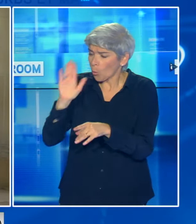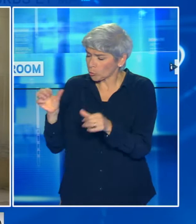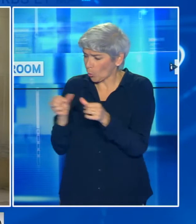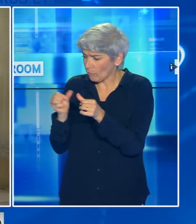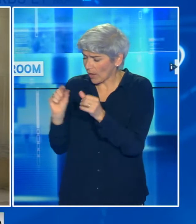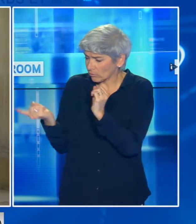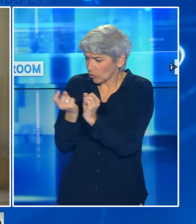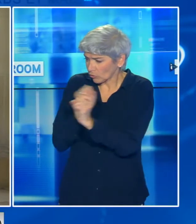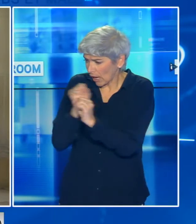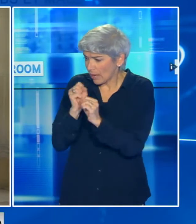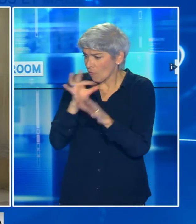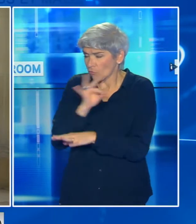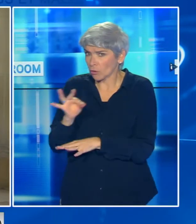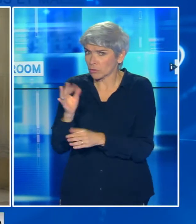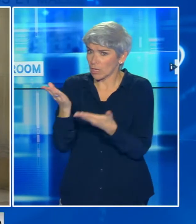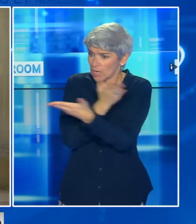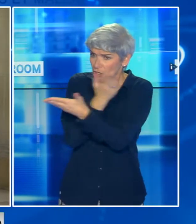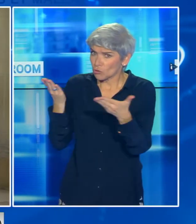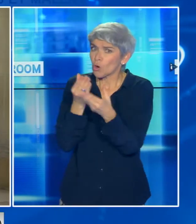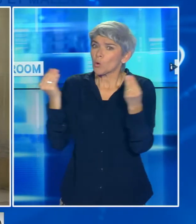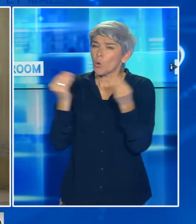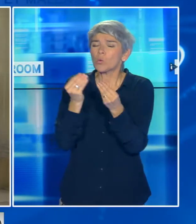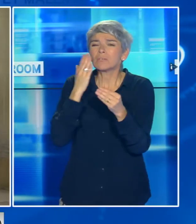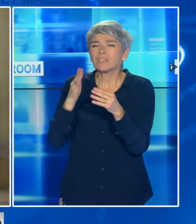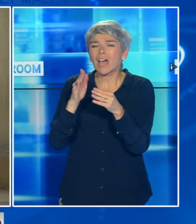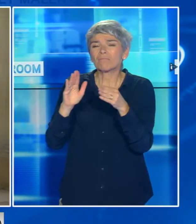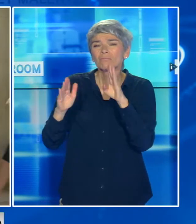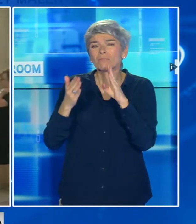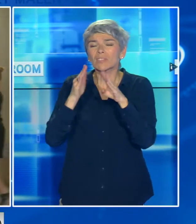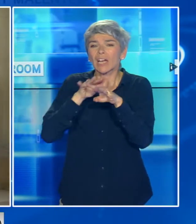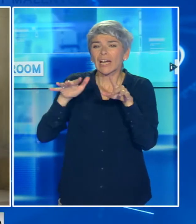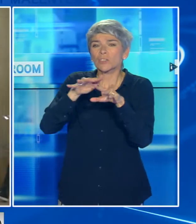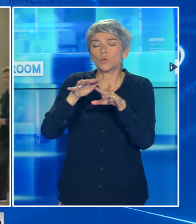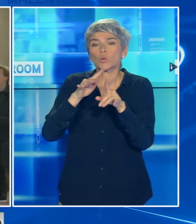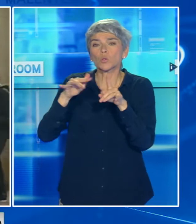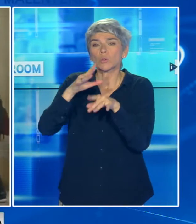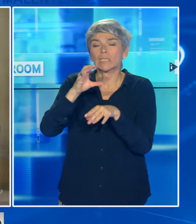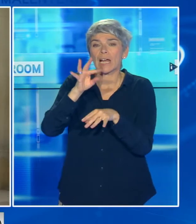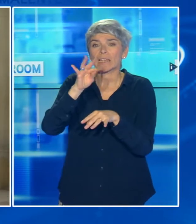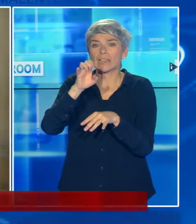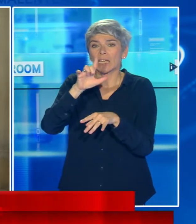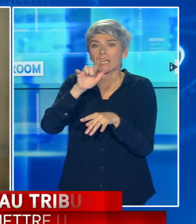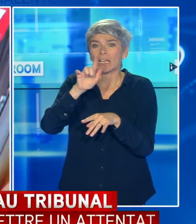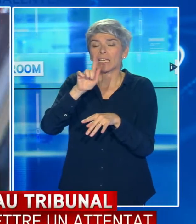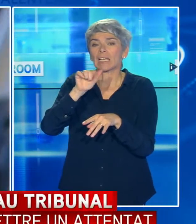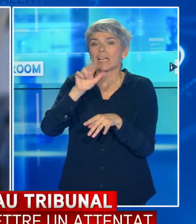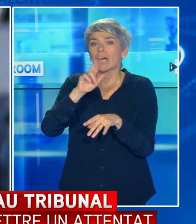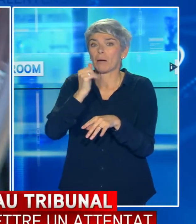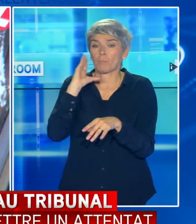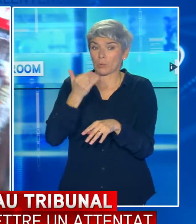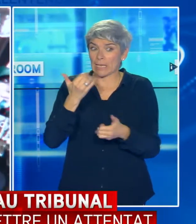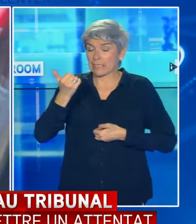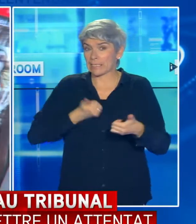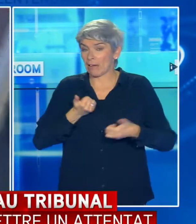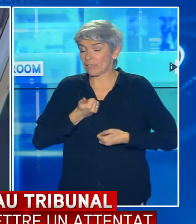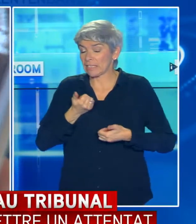territoire français. Les échanges ont eu lieu sur le réseau social Telegram, un réseau prisé des djihadistes puisqu'il est crypté et que les services de